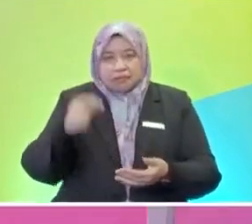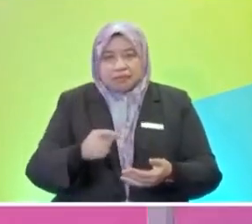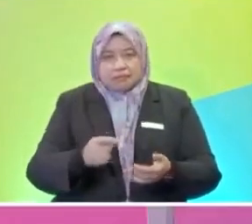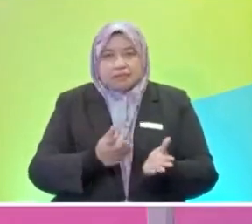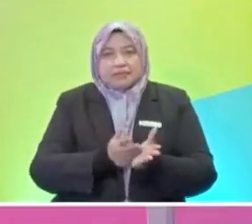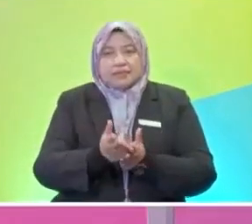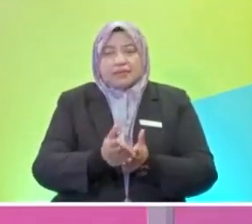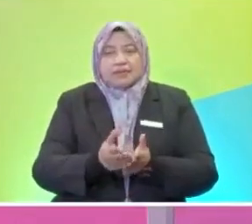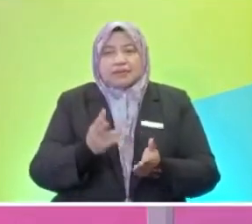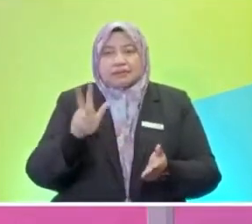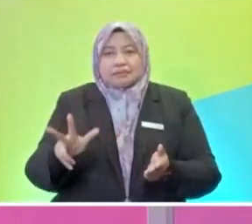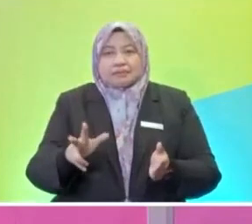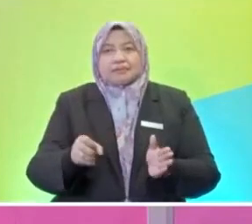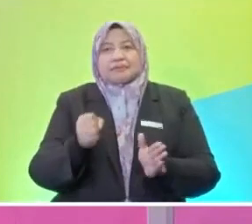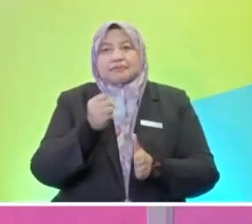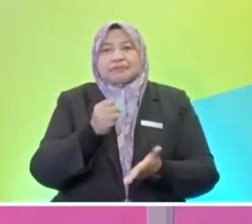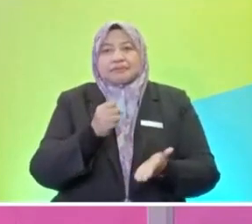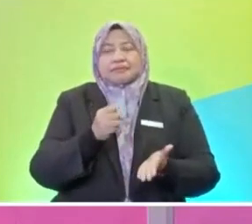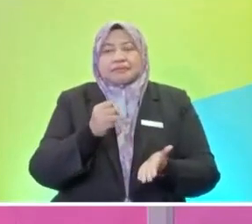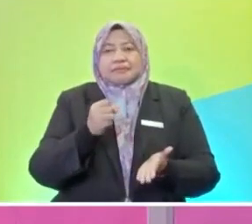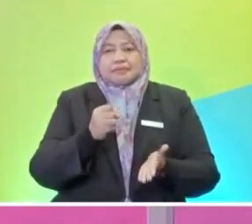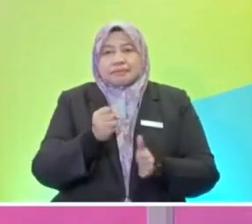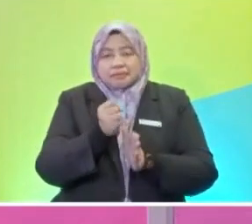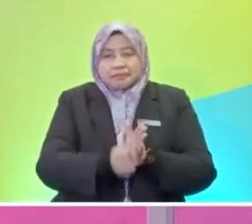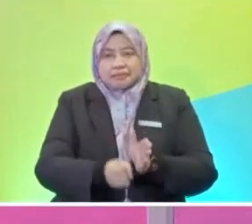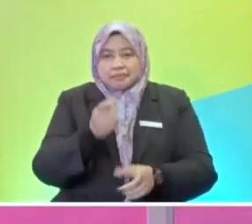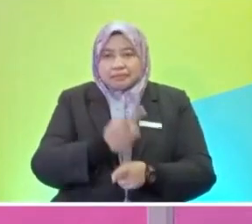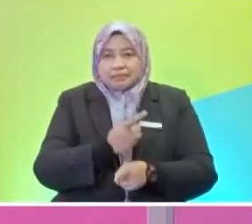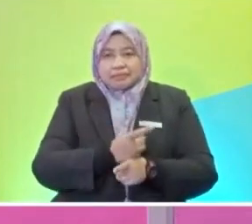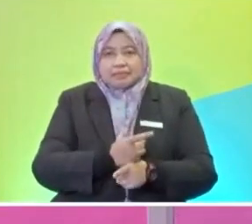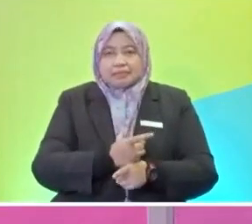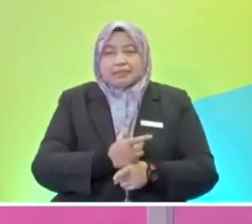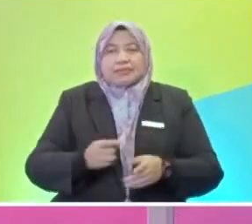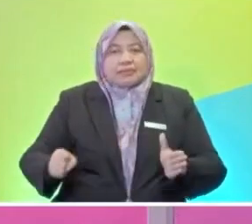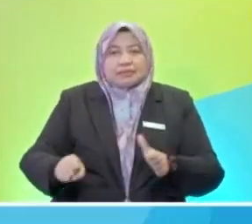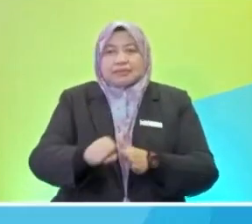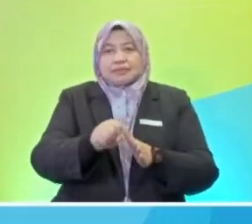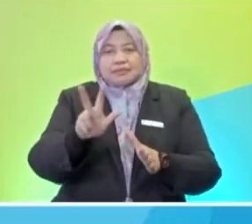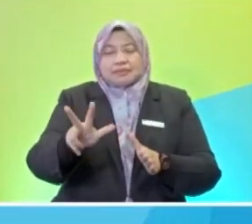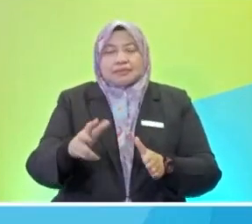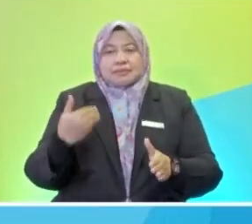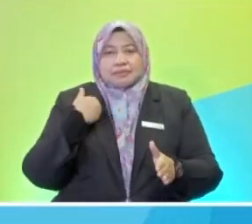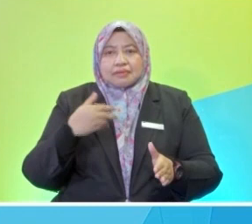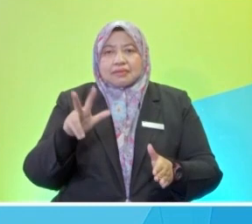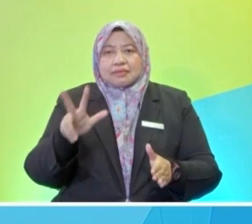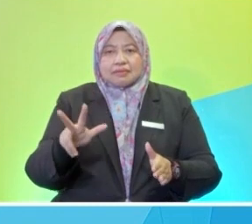sisi lurus dan dia telah menghitung segitiga mempunyai tiga sisi